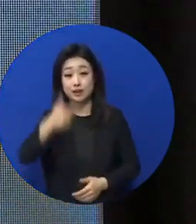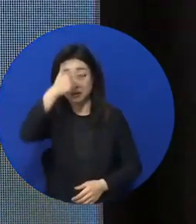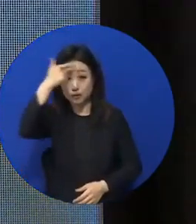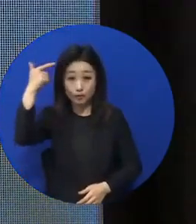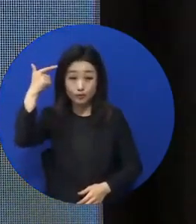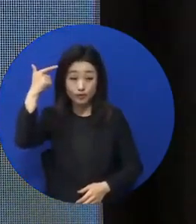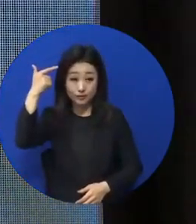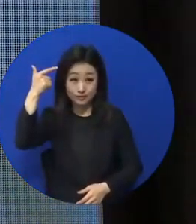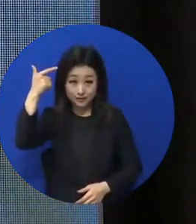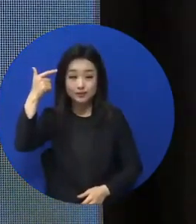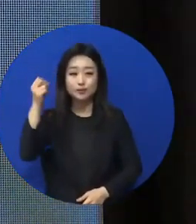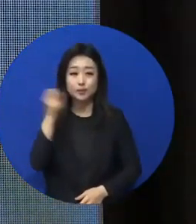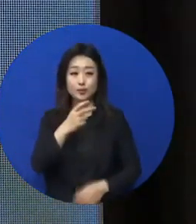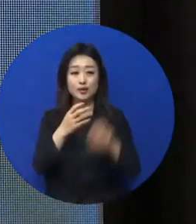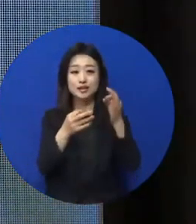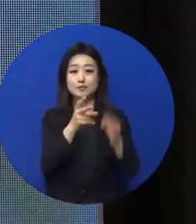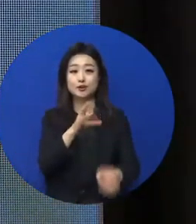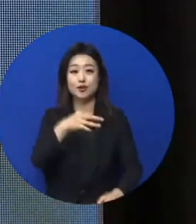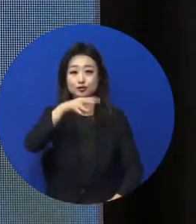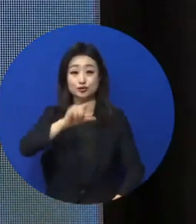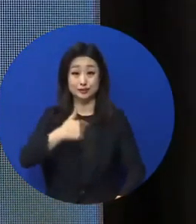노무현과 김영춘의 꿈이 좌절되었습니다.